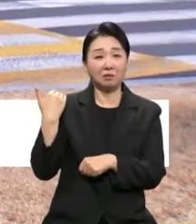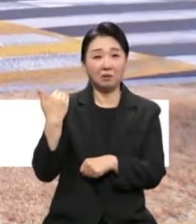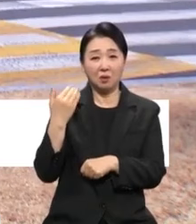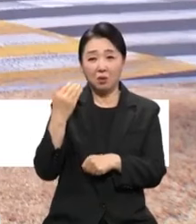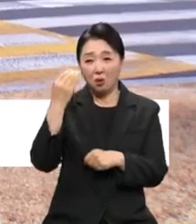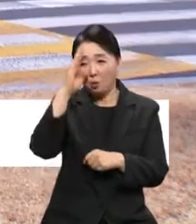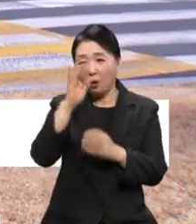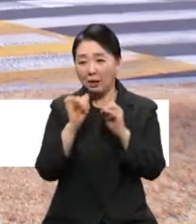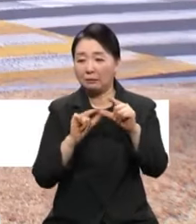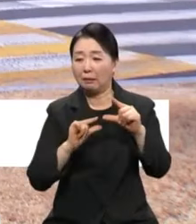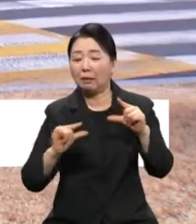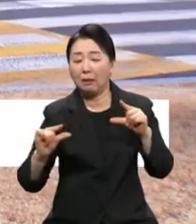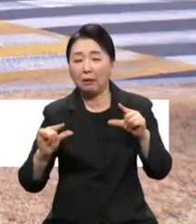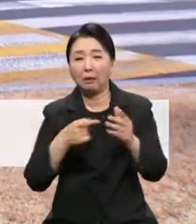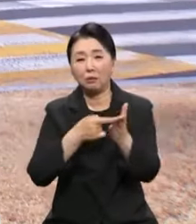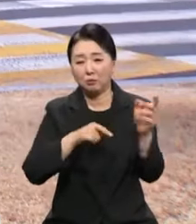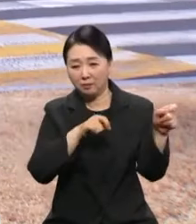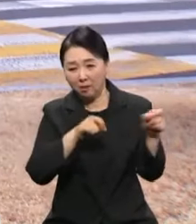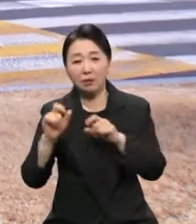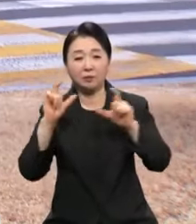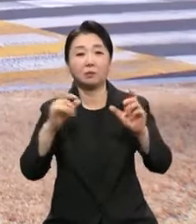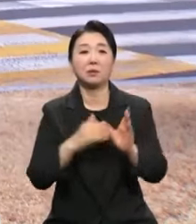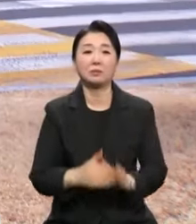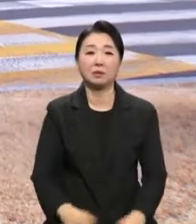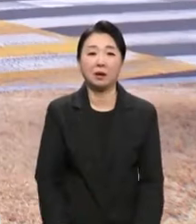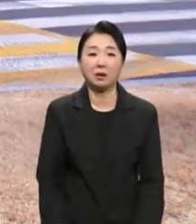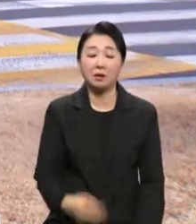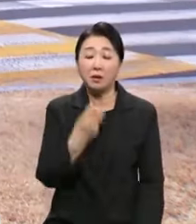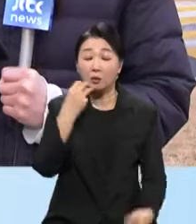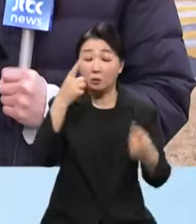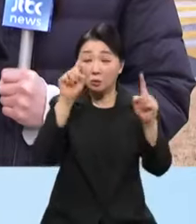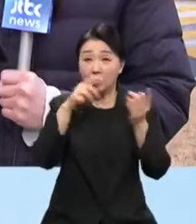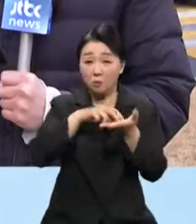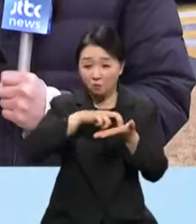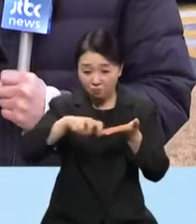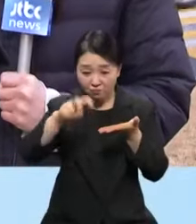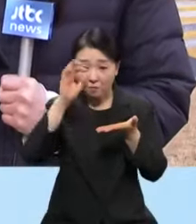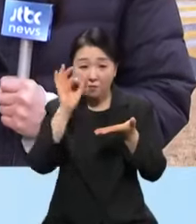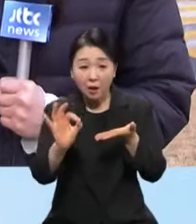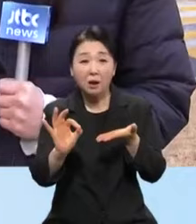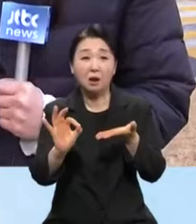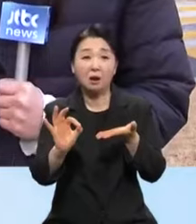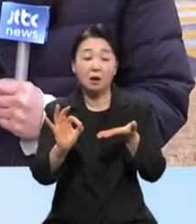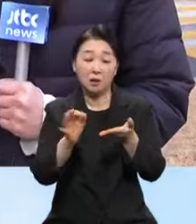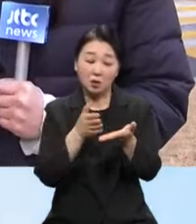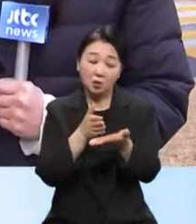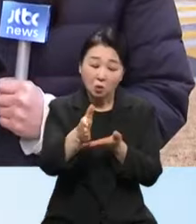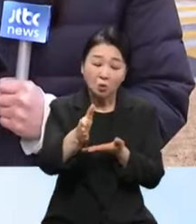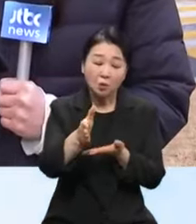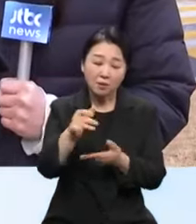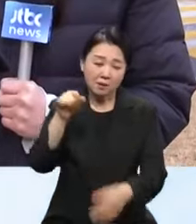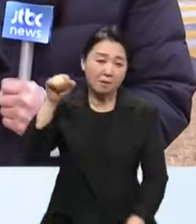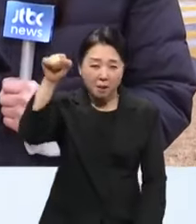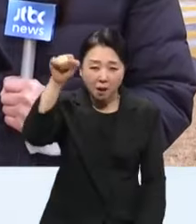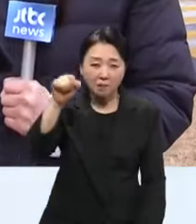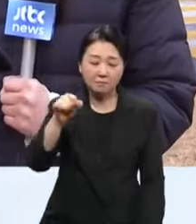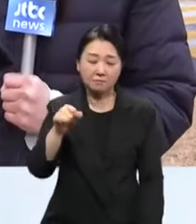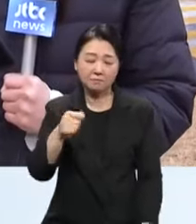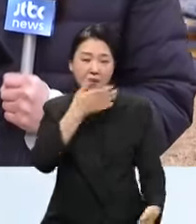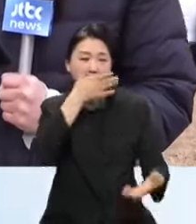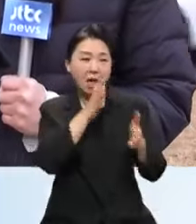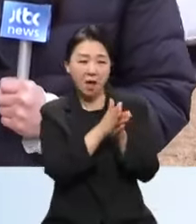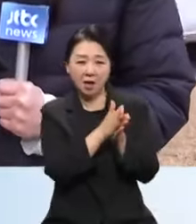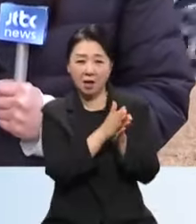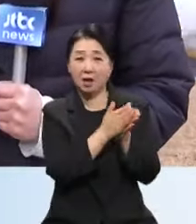수술을 무기한 연기한다는 통보를 했습니다. 서울대병원이 보낸 문자를 보면 모든 전공의가 파업에 동참하겠다고